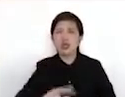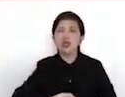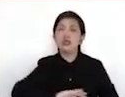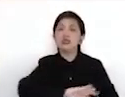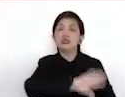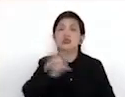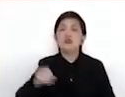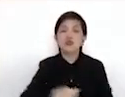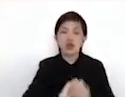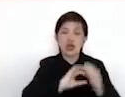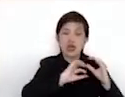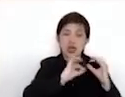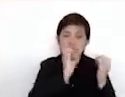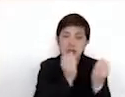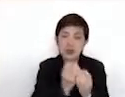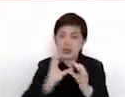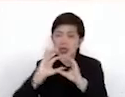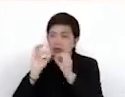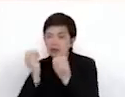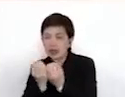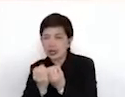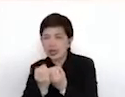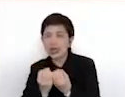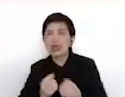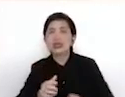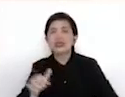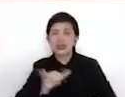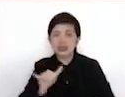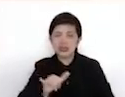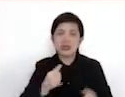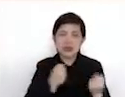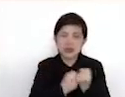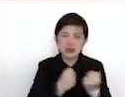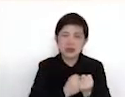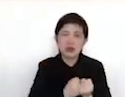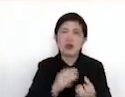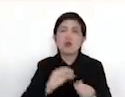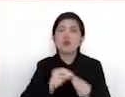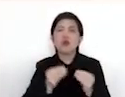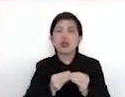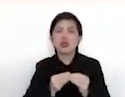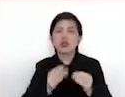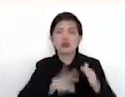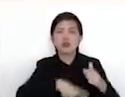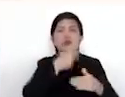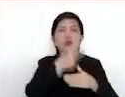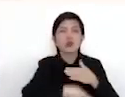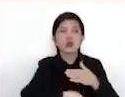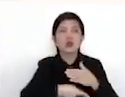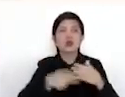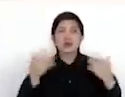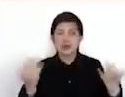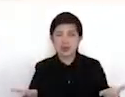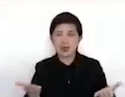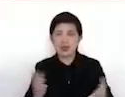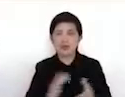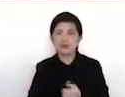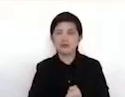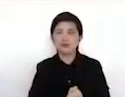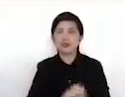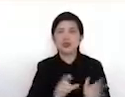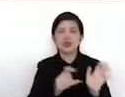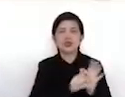situ dia akan berkontribusi untuk menentukan program apa yang tepat di situ ibaratnya RW Menteng mah enggak perlu